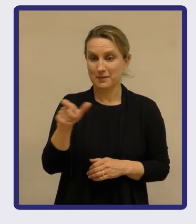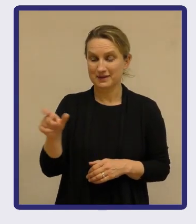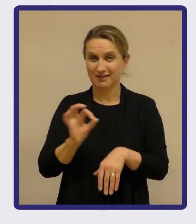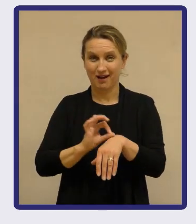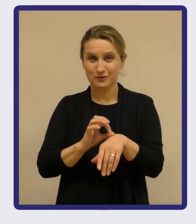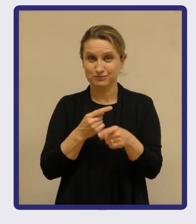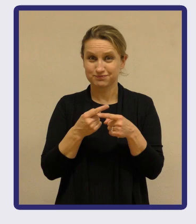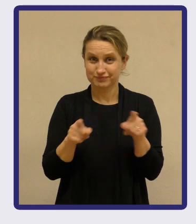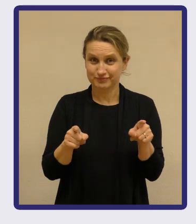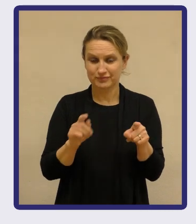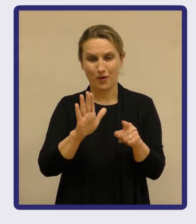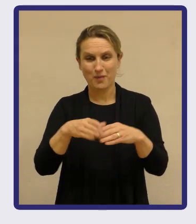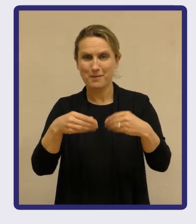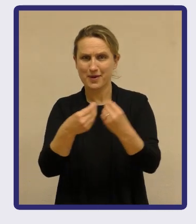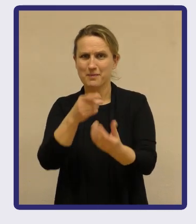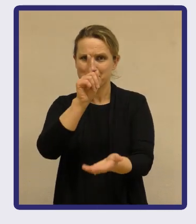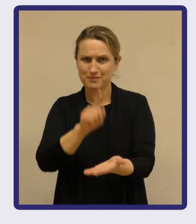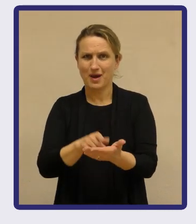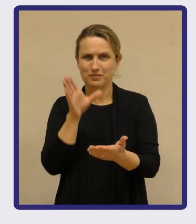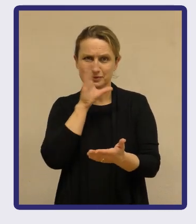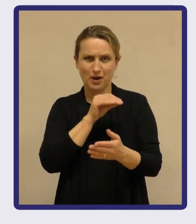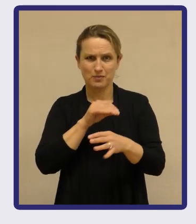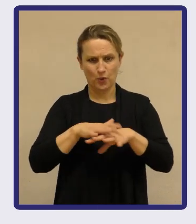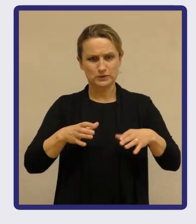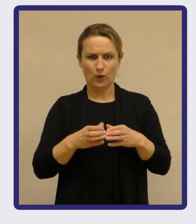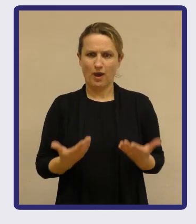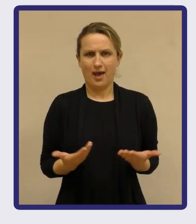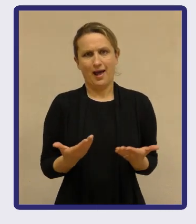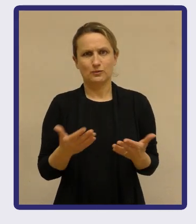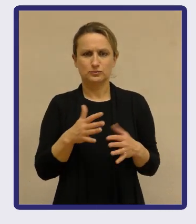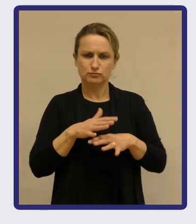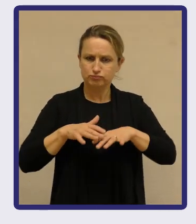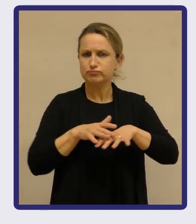saama teistega võrdselt ühiskonnaelus osaleda.